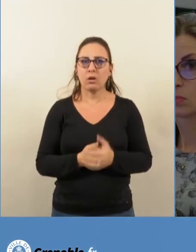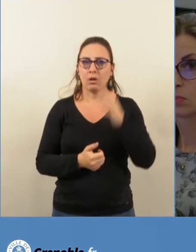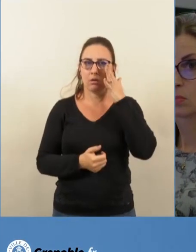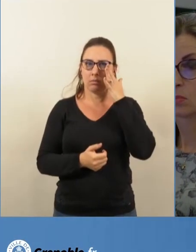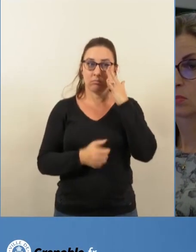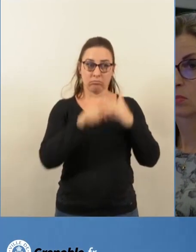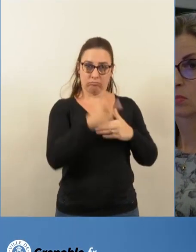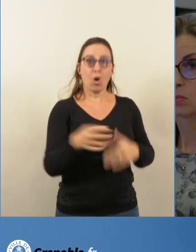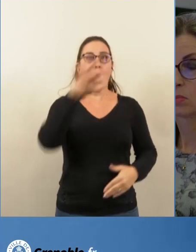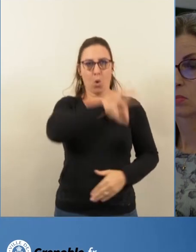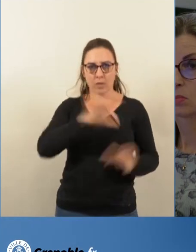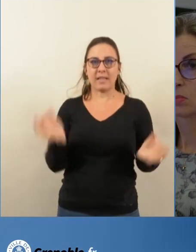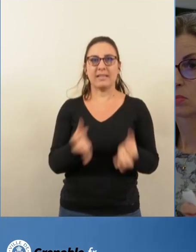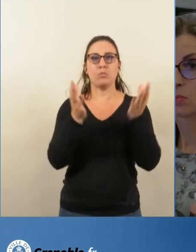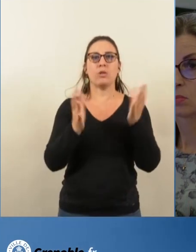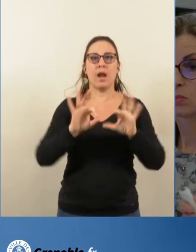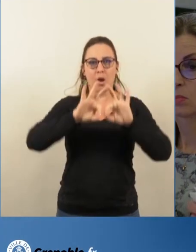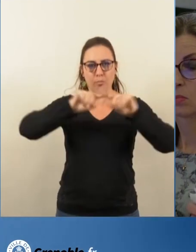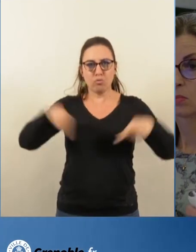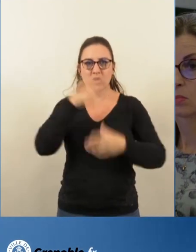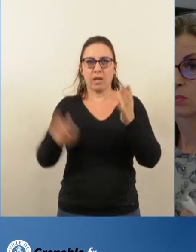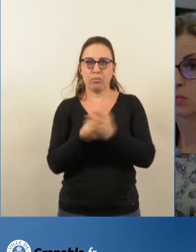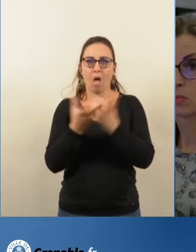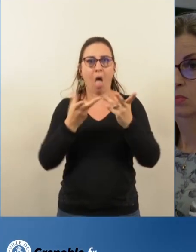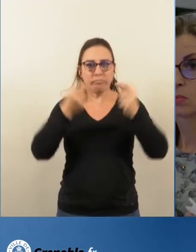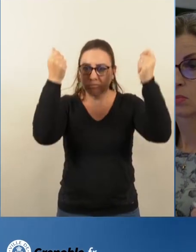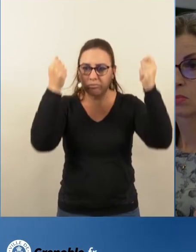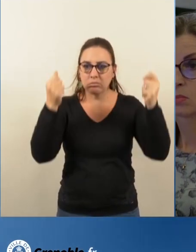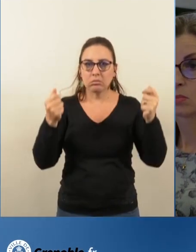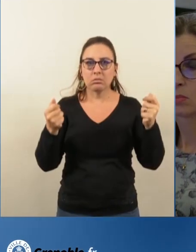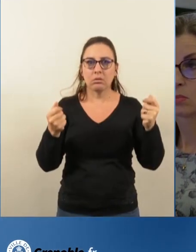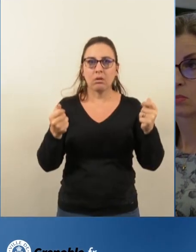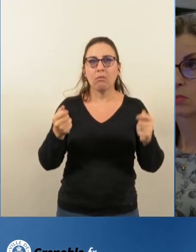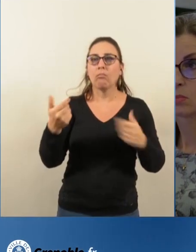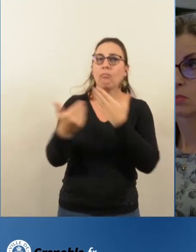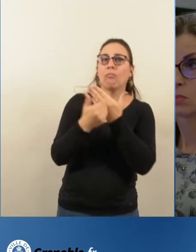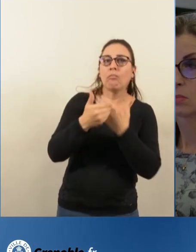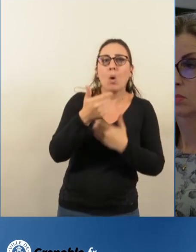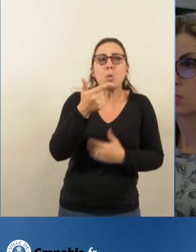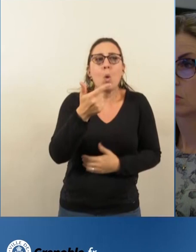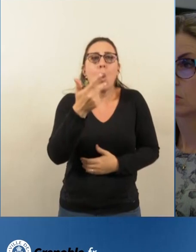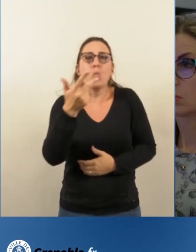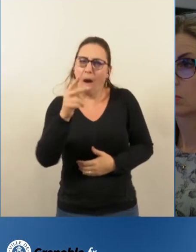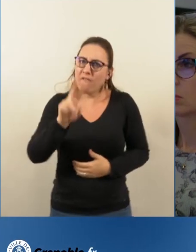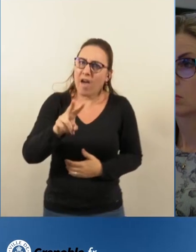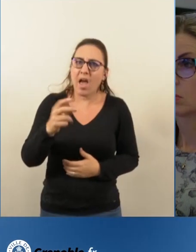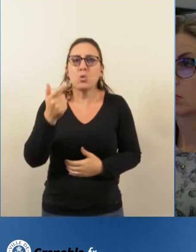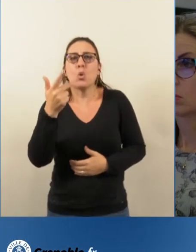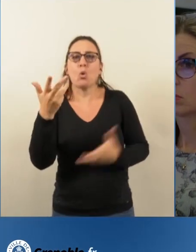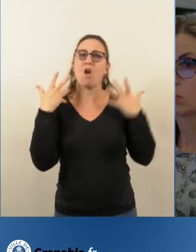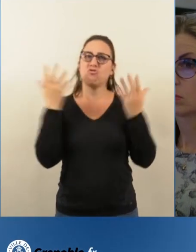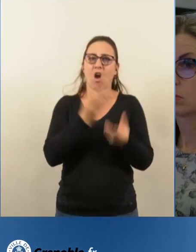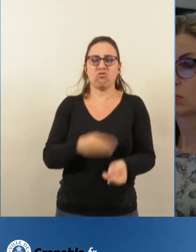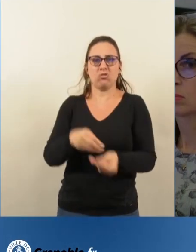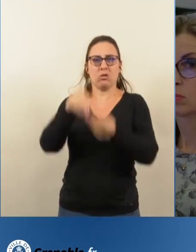encore comme recette exceptionnelle et tout cela s'évapore et vous nous évoquez deux ou trois points réels de charges supplémentaires